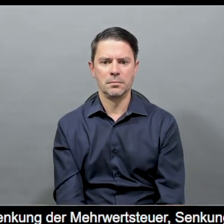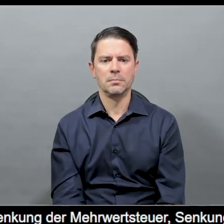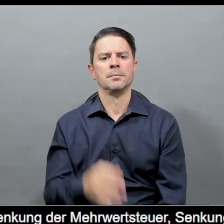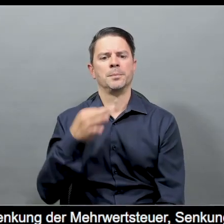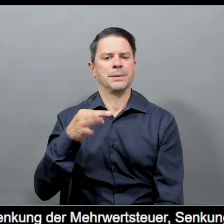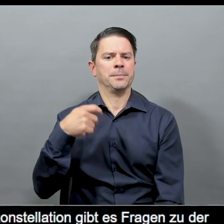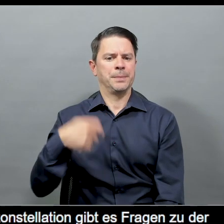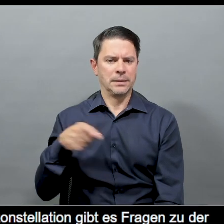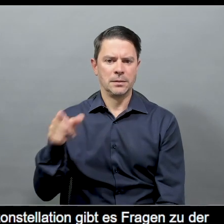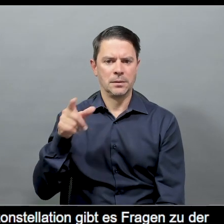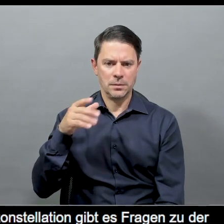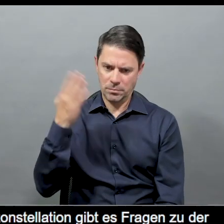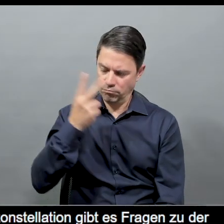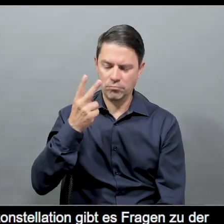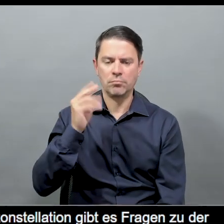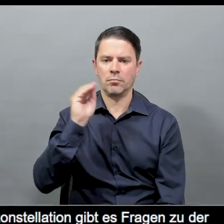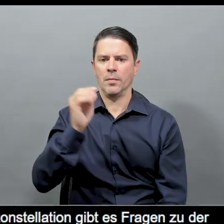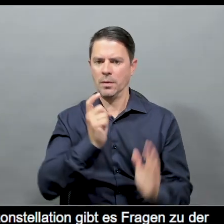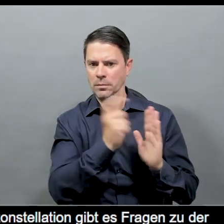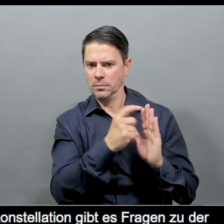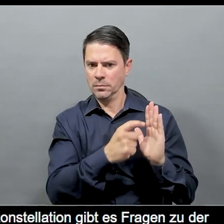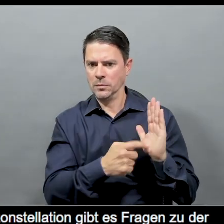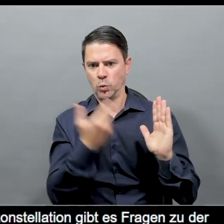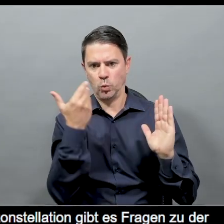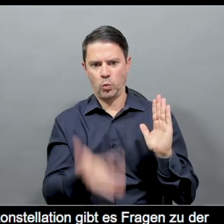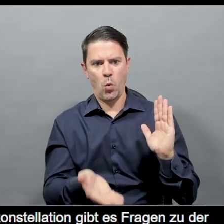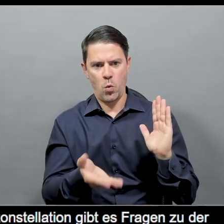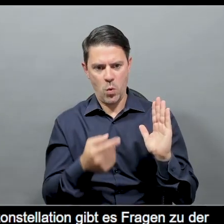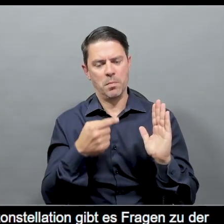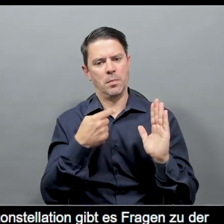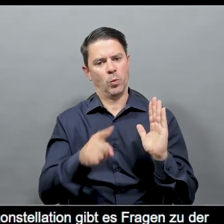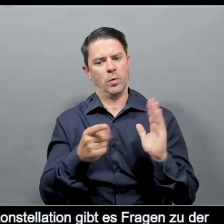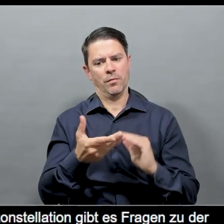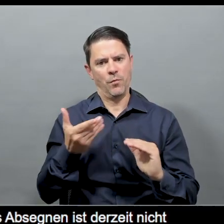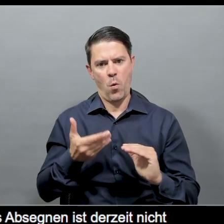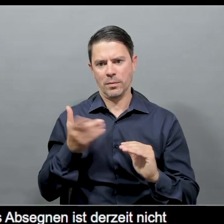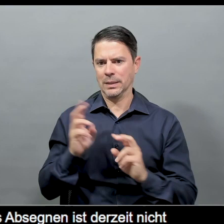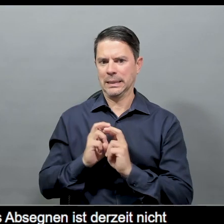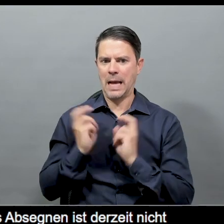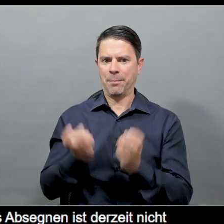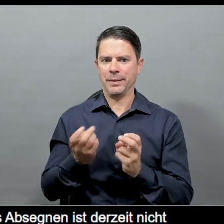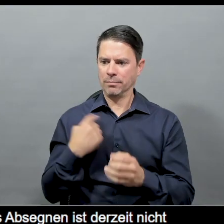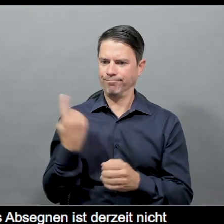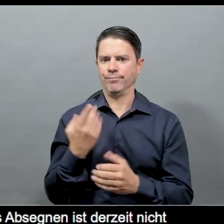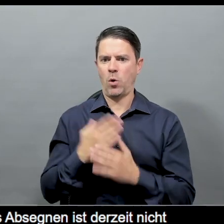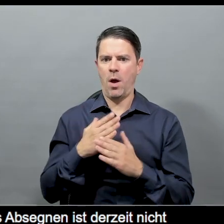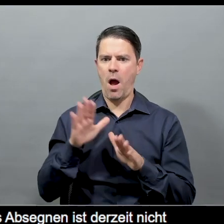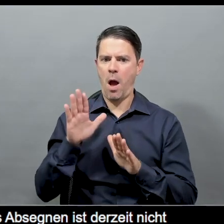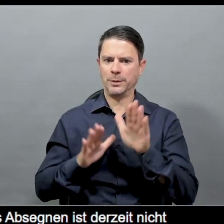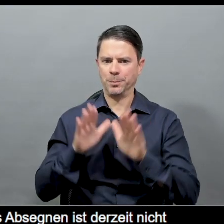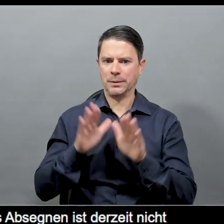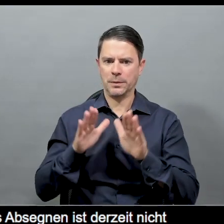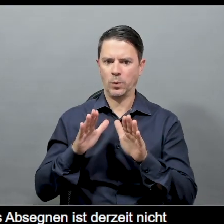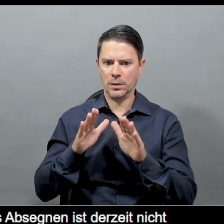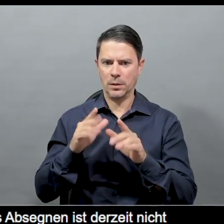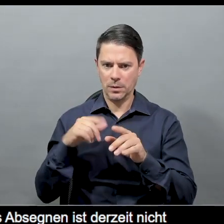artikuliert hat, deutlich machen, weil es geht halt schon um sehr viel. Also es ist jetzt nicht irgendwie eine kleine Randfrage, um die es da geht, sondern